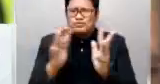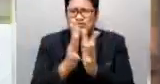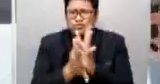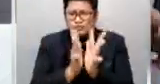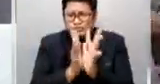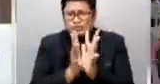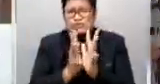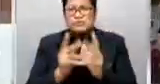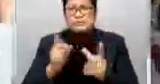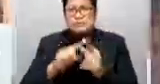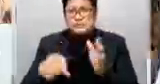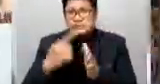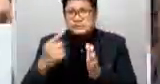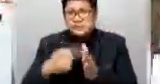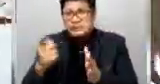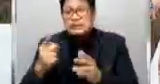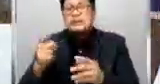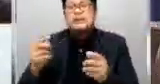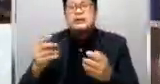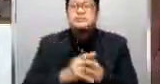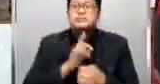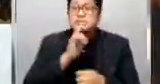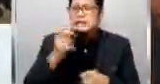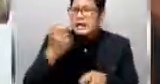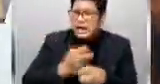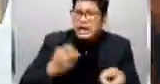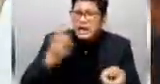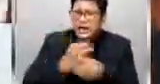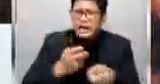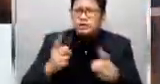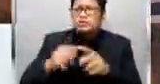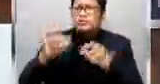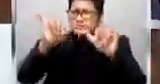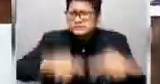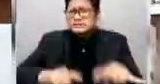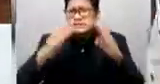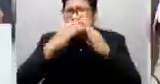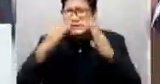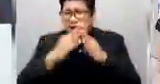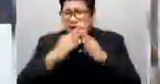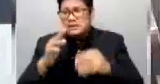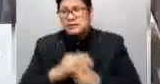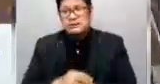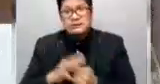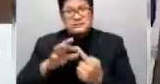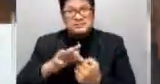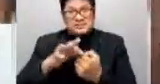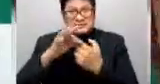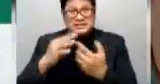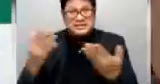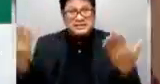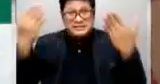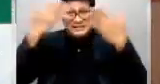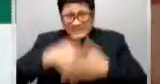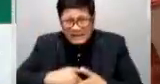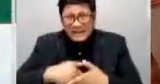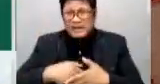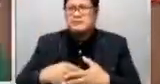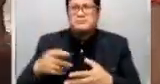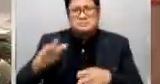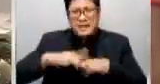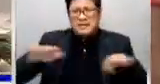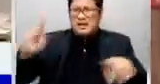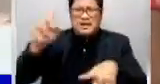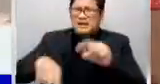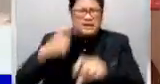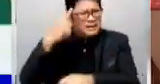pandemya, pahirap daw ng pahirap na piliting pumirmi sa bahay ang ilan. Lalo na po sa gabi, yung mga bata po, hindi po masaway. Kahit po maraming pulis